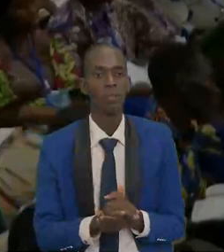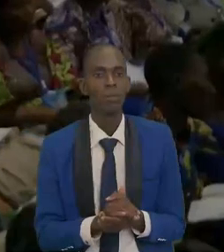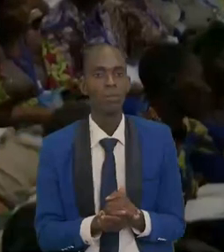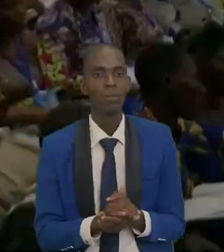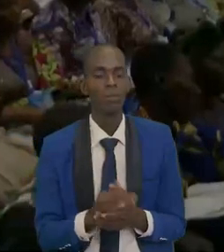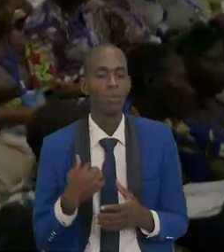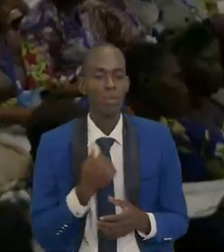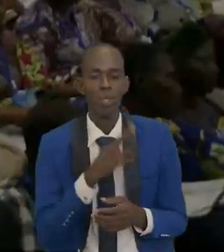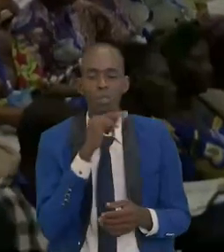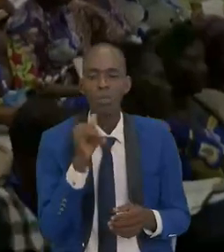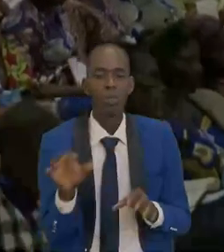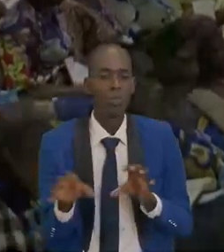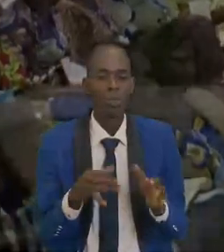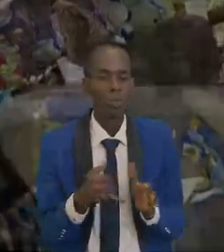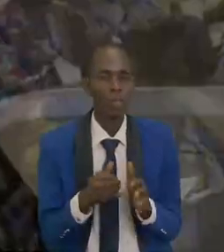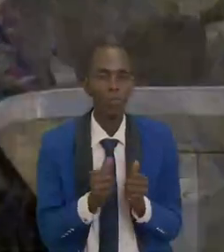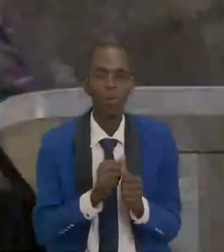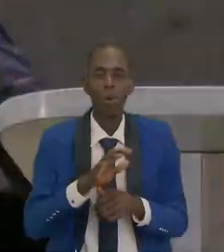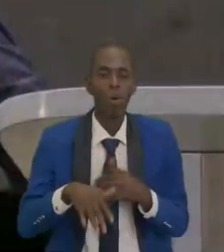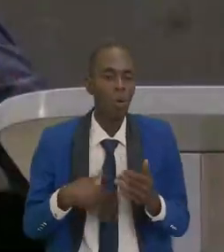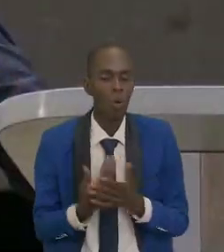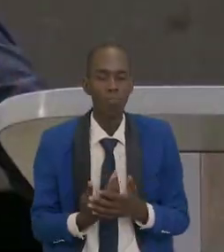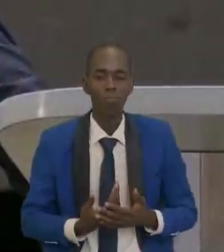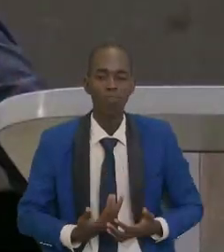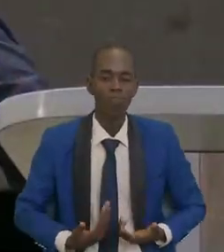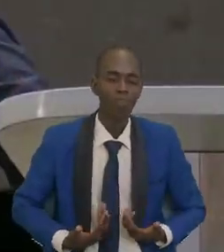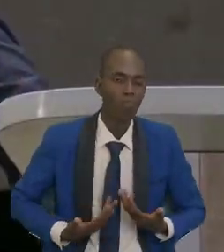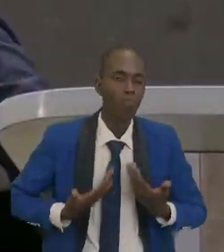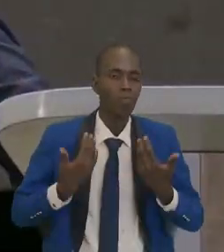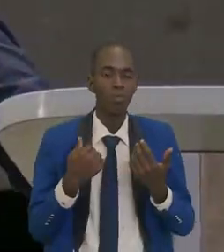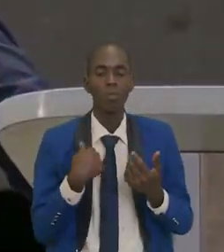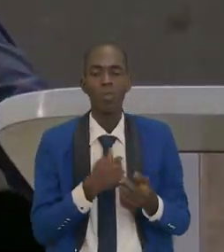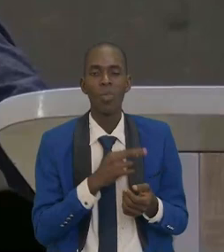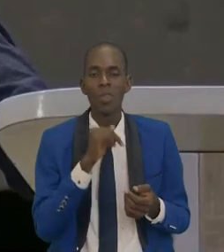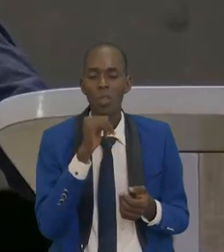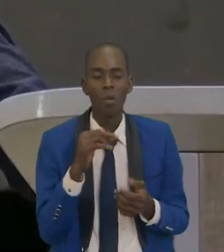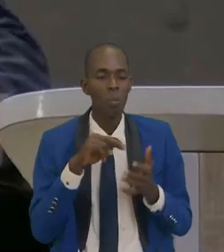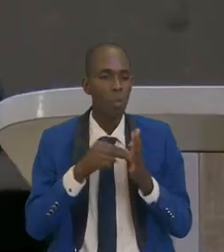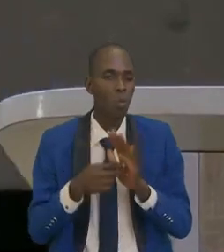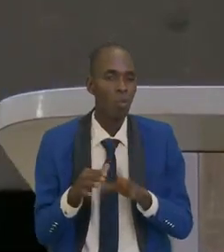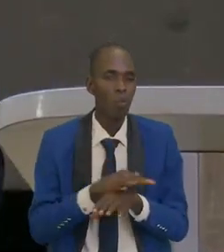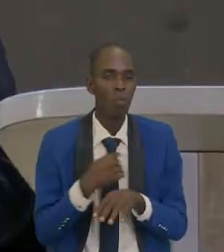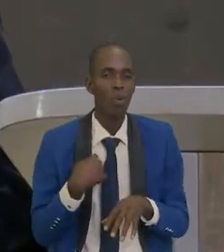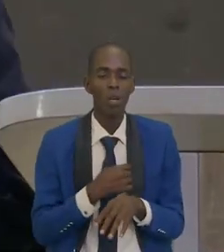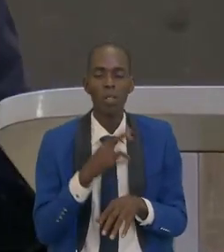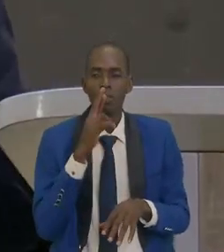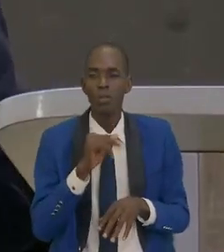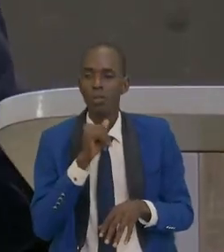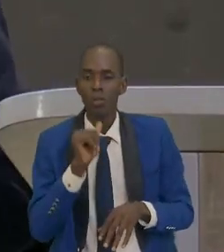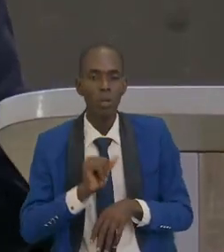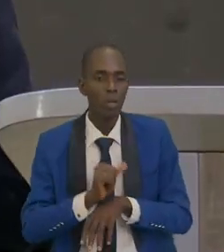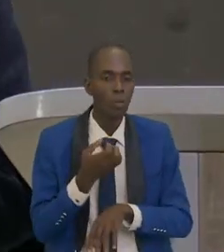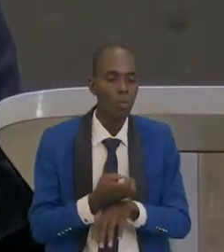Nous ne sommes pas passionnés. Nous ne sommes pas objectifs. Nous ne sommes pas zélés. Nous ne sommes